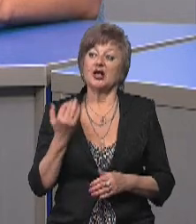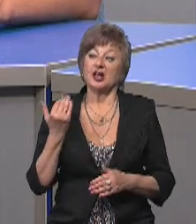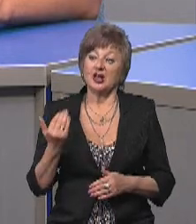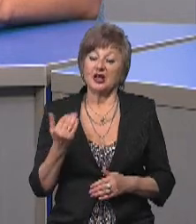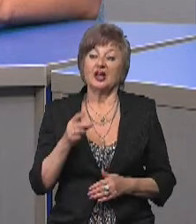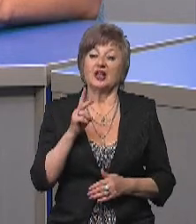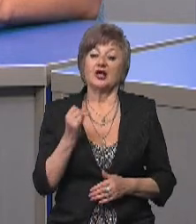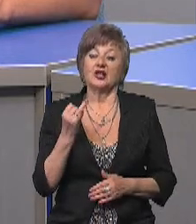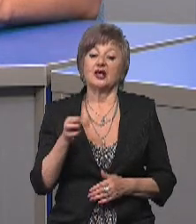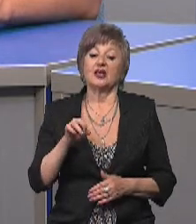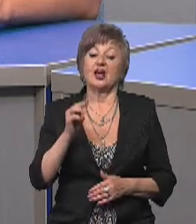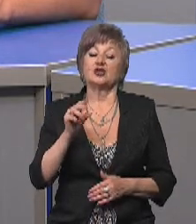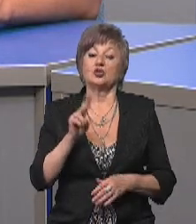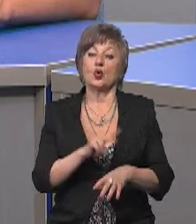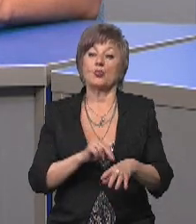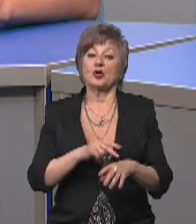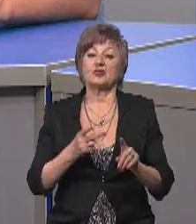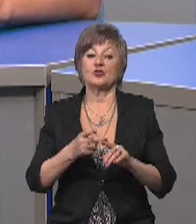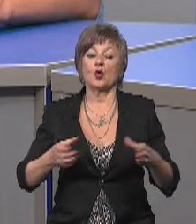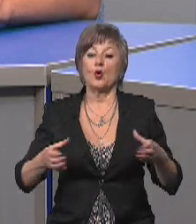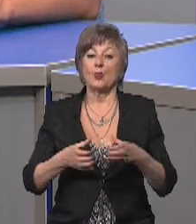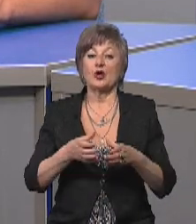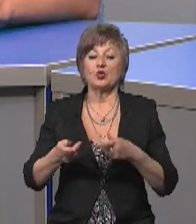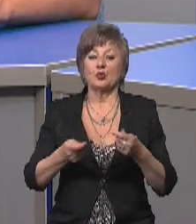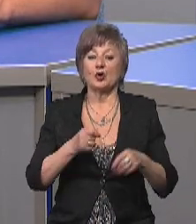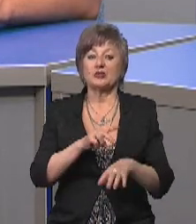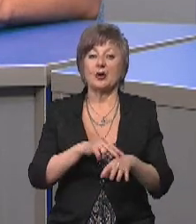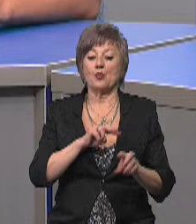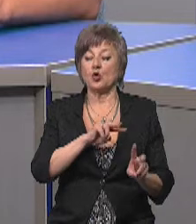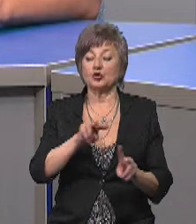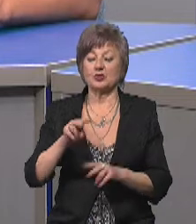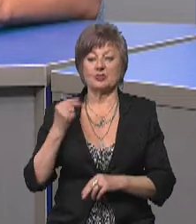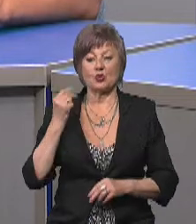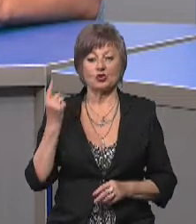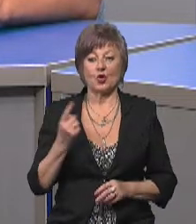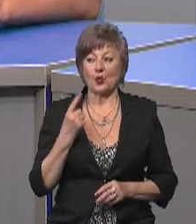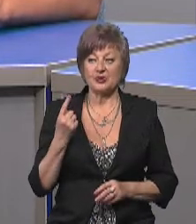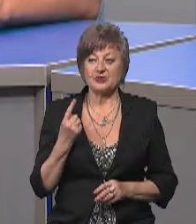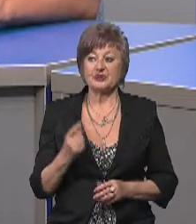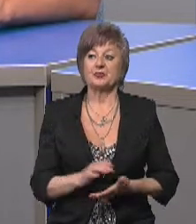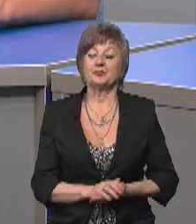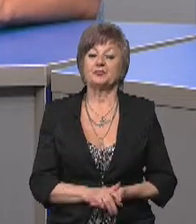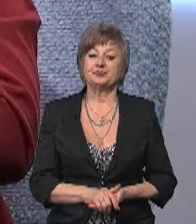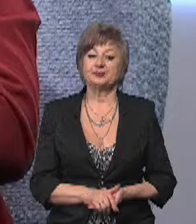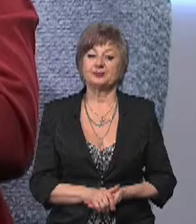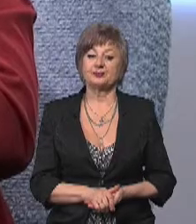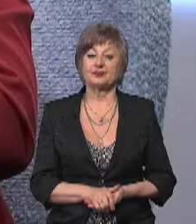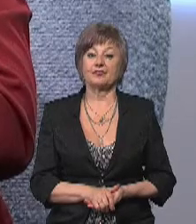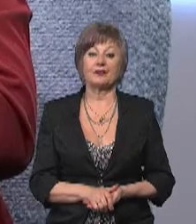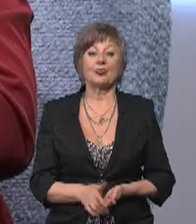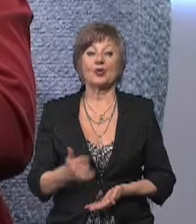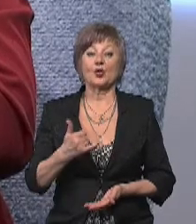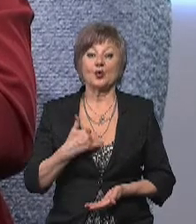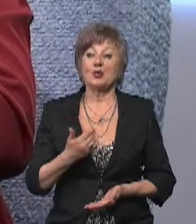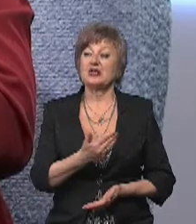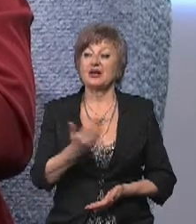Денис Кияшко, поліцейський 2-го батальйону управління патрульної поліції у Запорізькій області. Добрий вечір. Вітаю. У мене